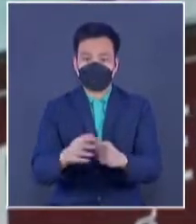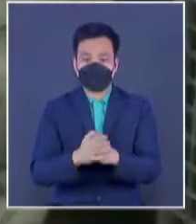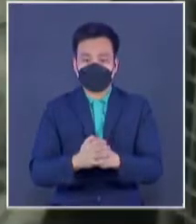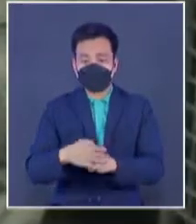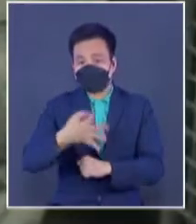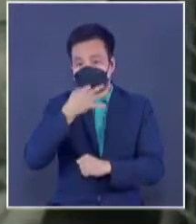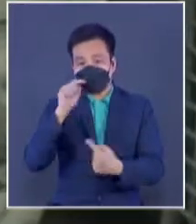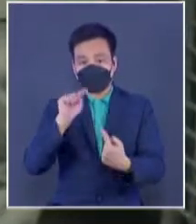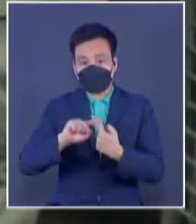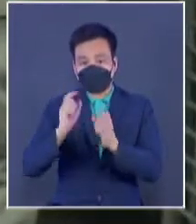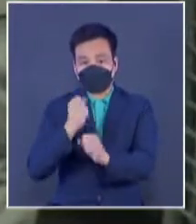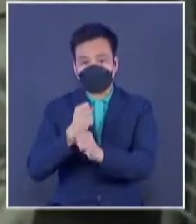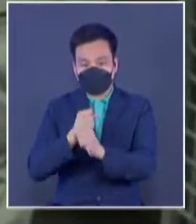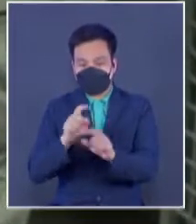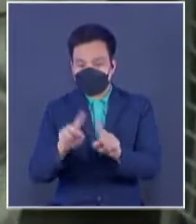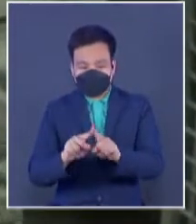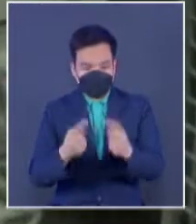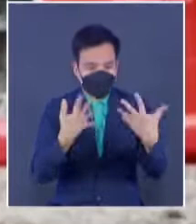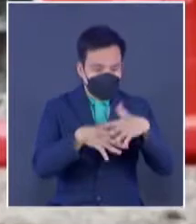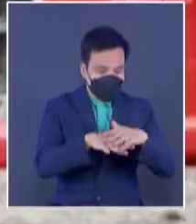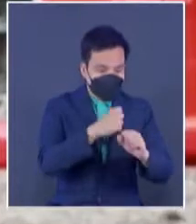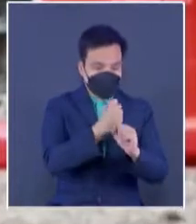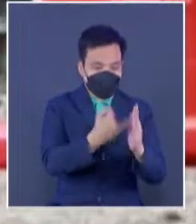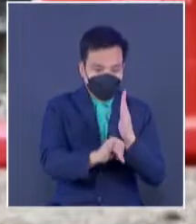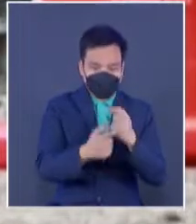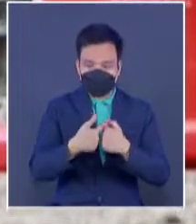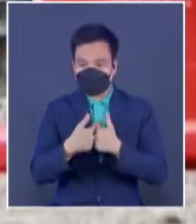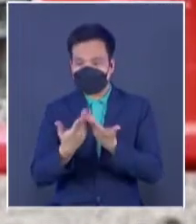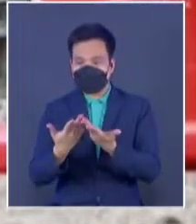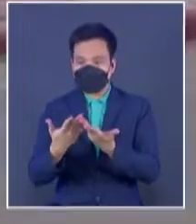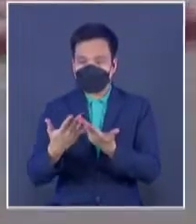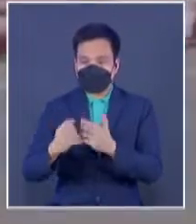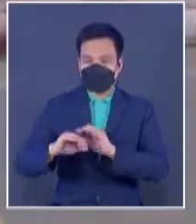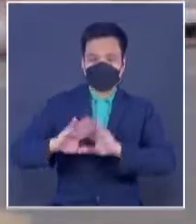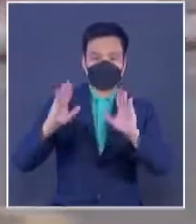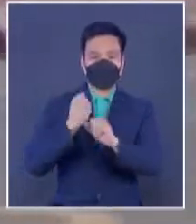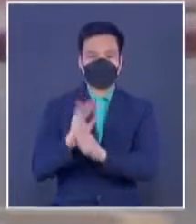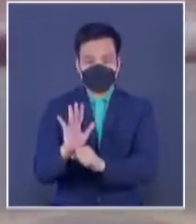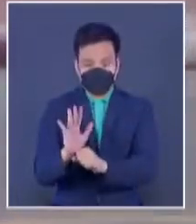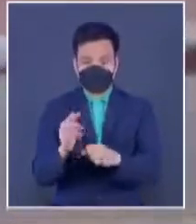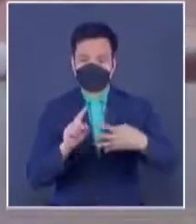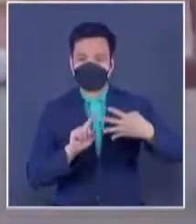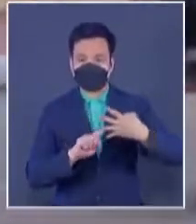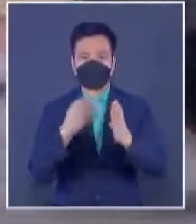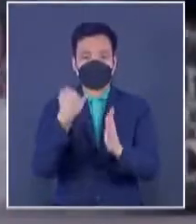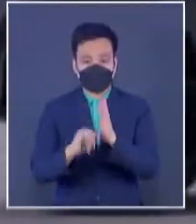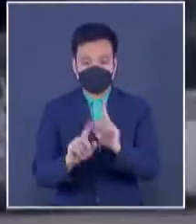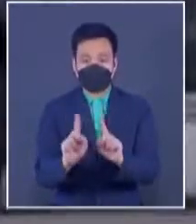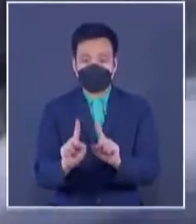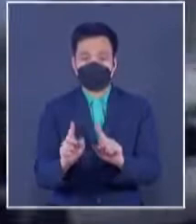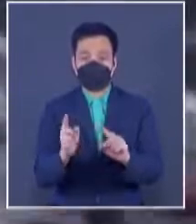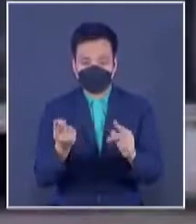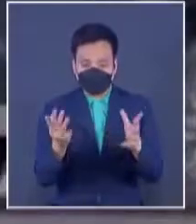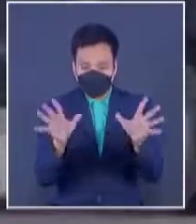การปฏิบัติหรือละเว้นการปฏิบัติอย่างใดร่วมกันกับฆ่าผู้อื่นโดยทรมานหรือว่าการกระทำทารุณโหดร้